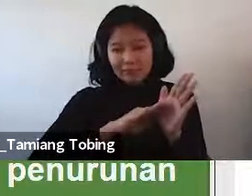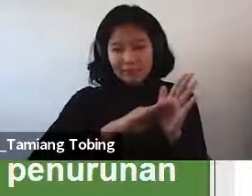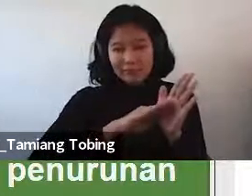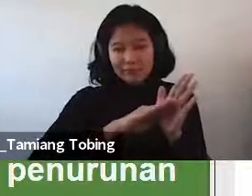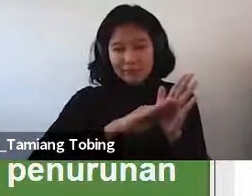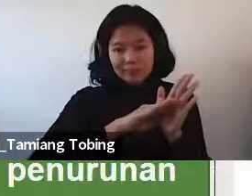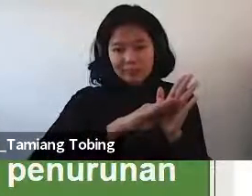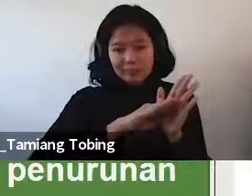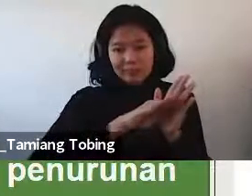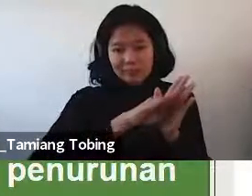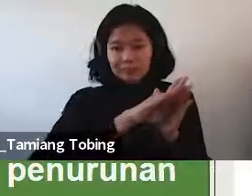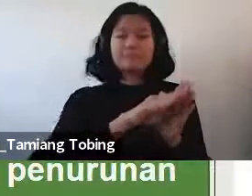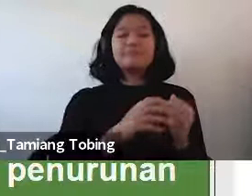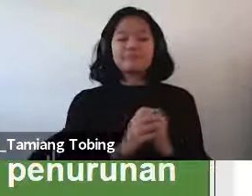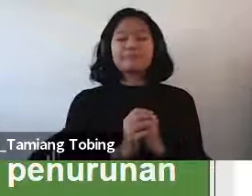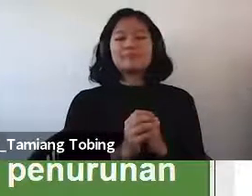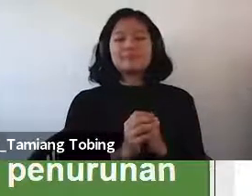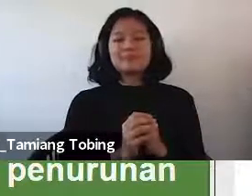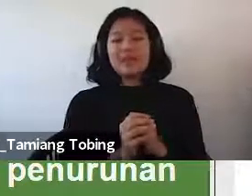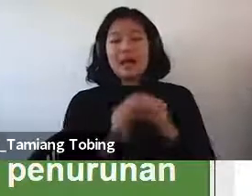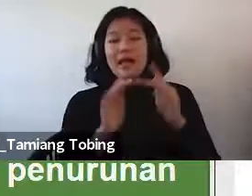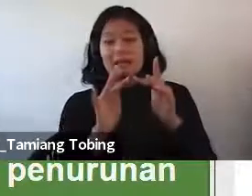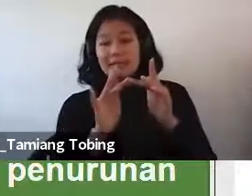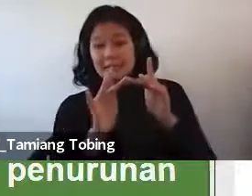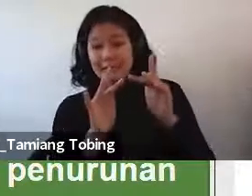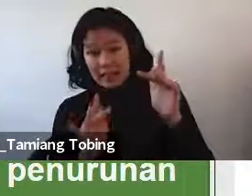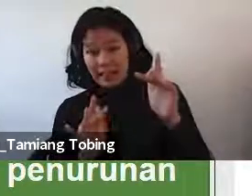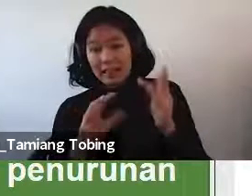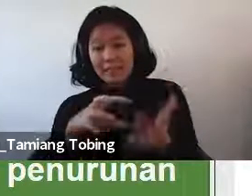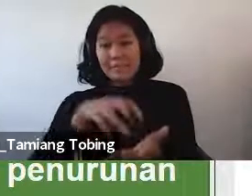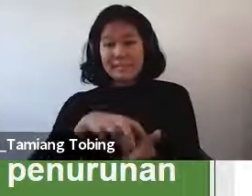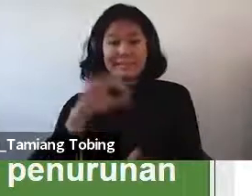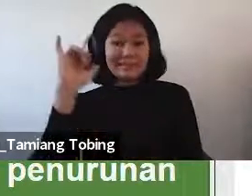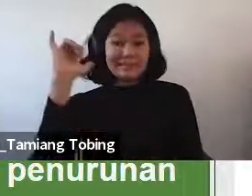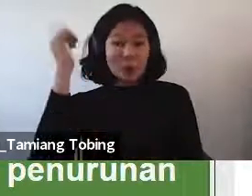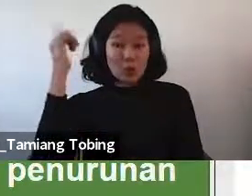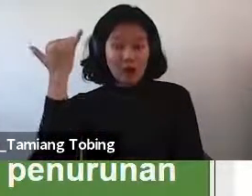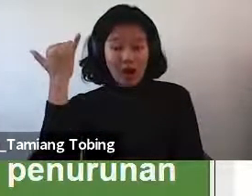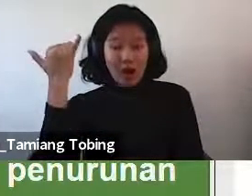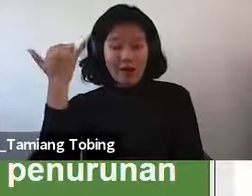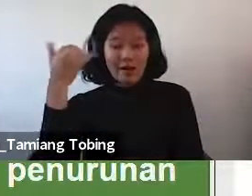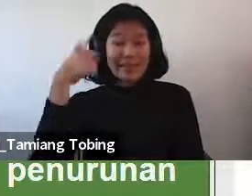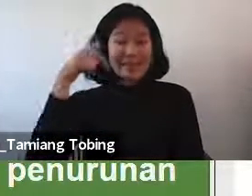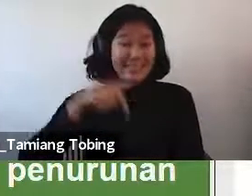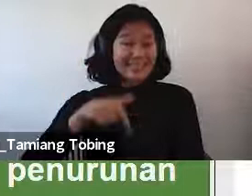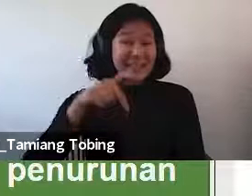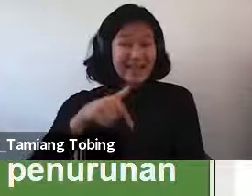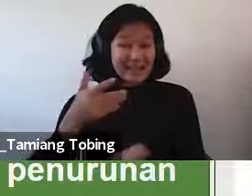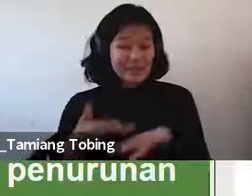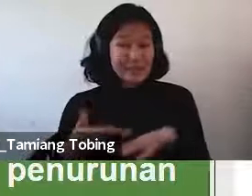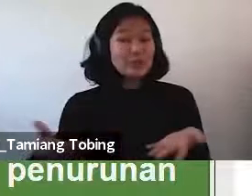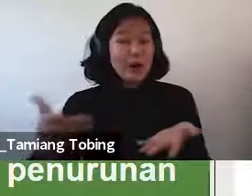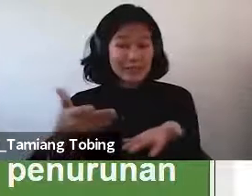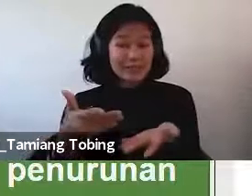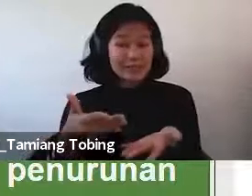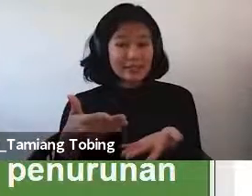Jadi sektor informal yang ada di DIY ini sudah mulai adanya